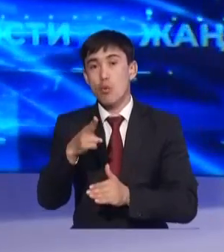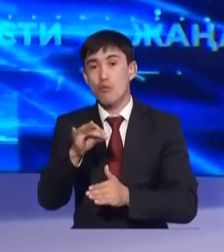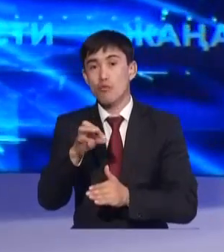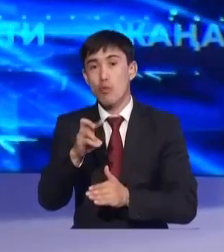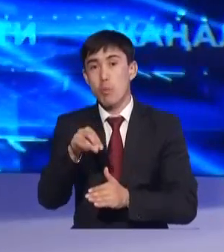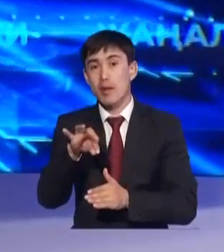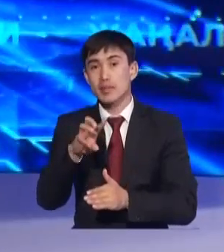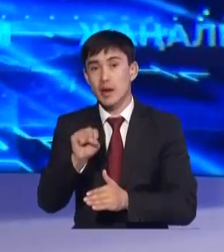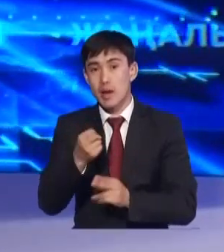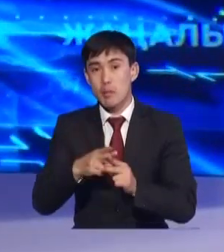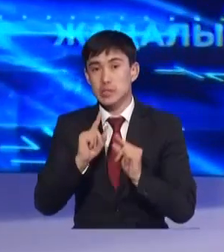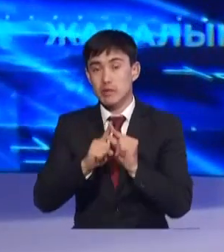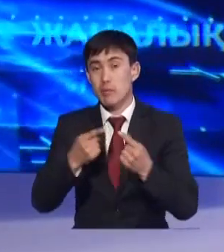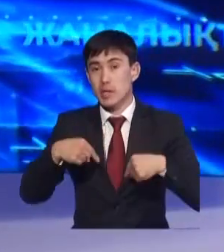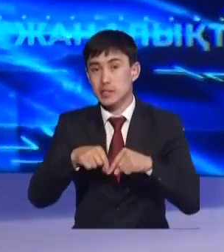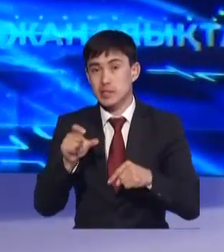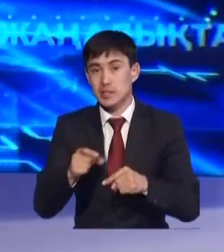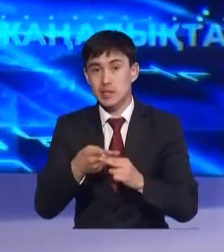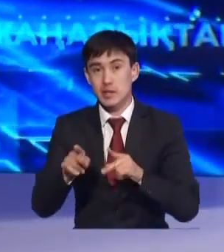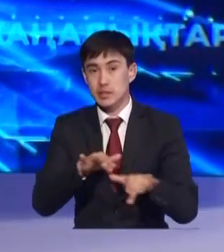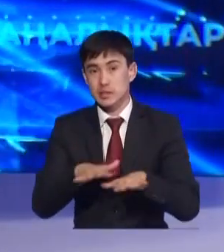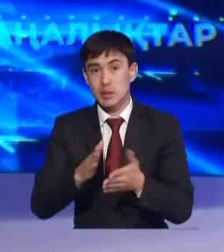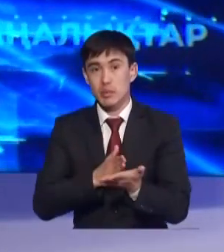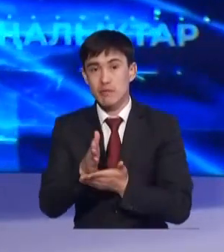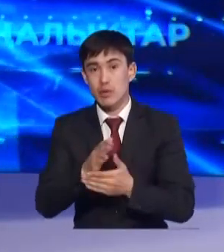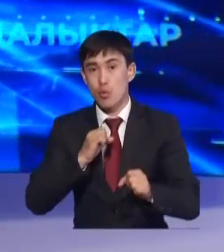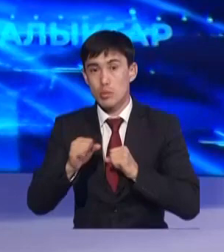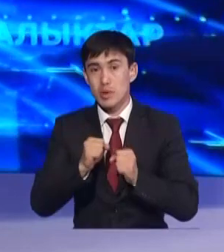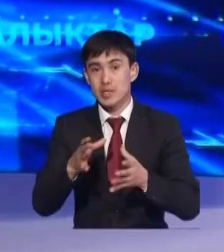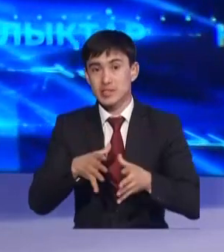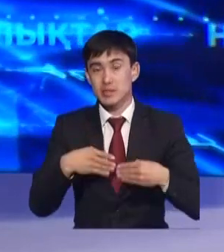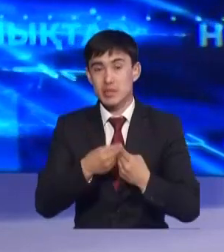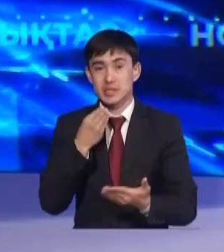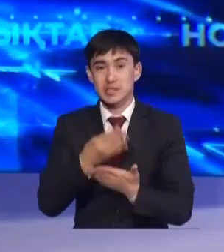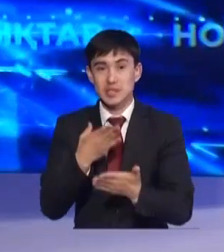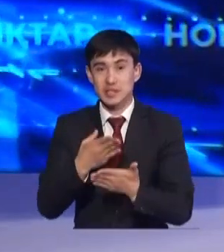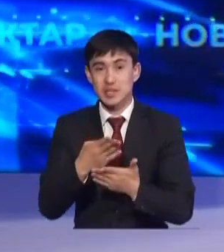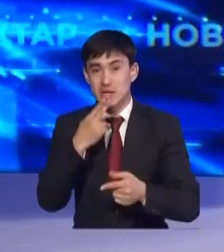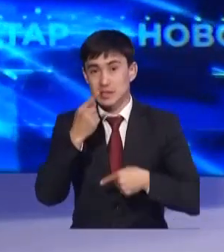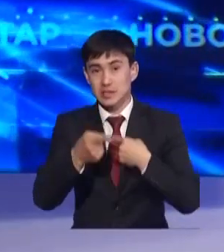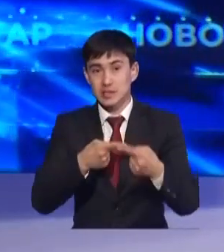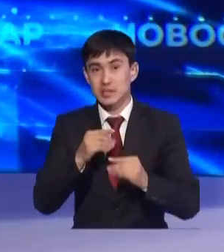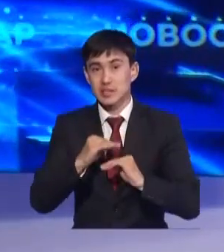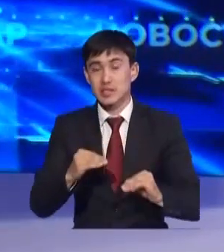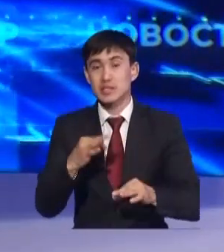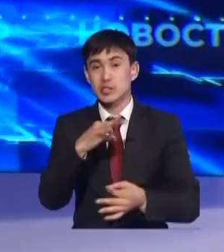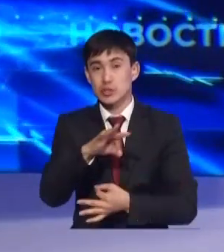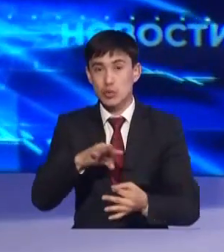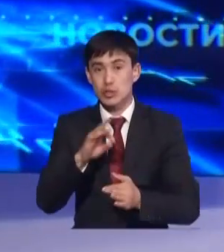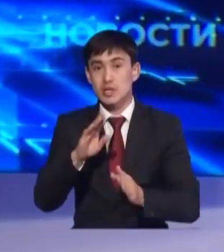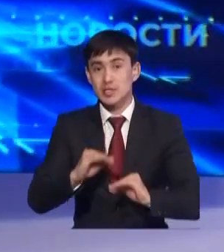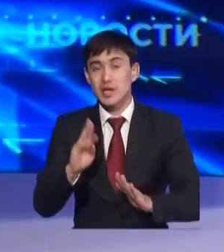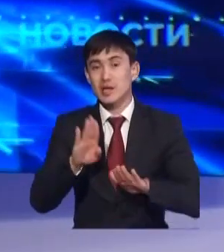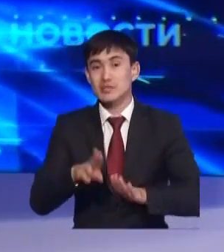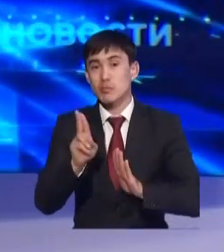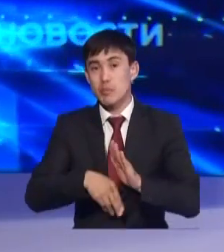Кунгфу Панда по словам организаторов данная инициатива направлена на укрепление семейных ценностей и социализацию детей сирот и